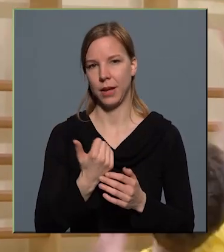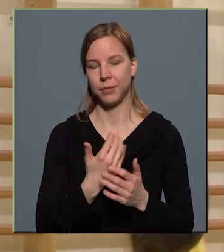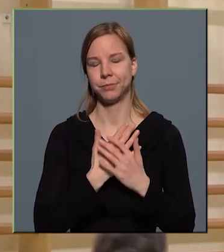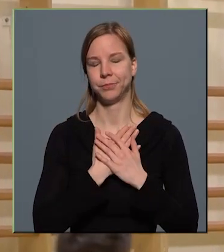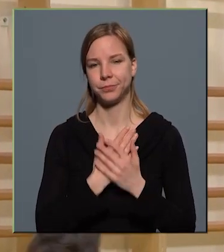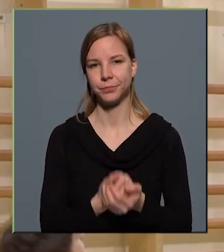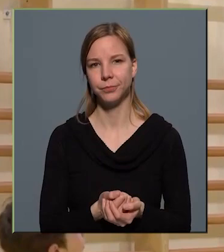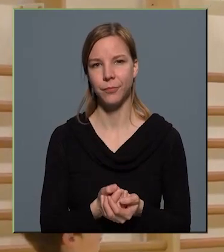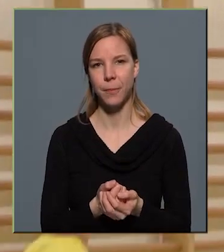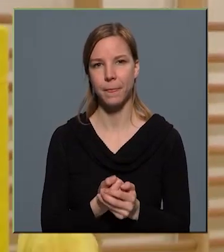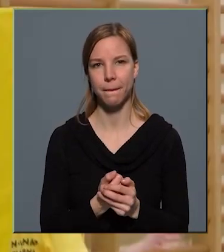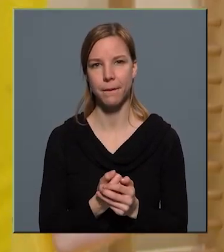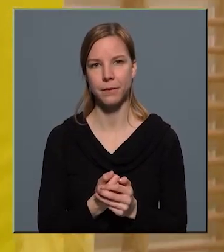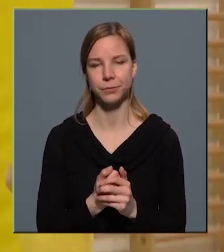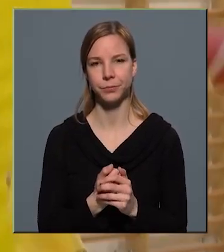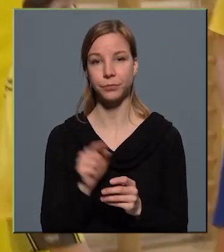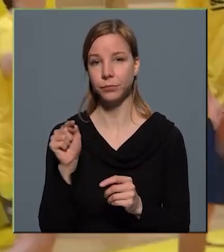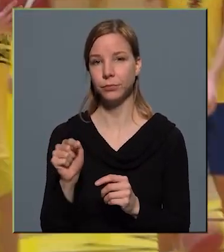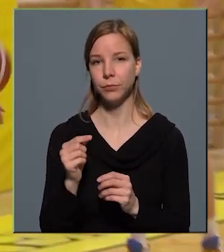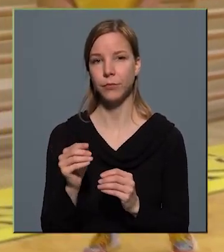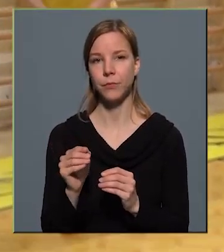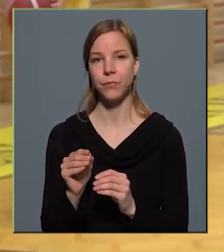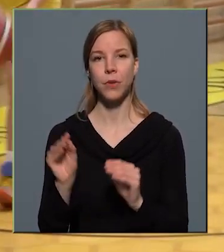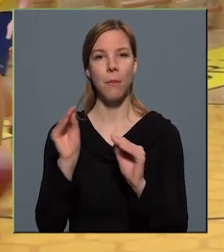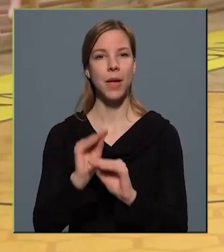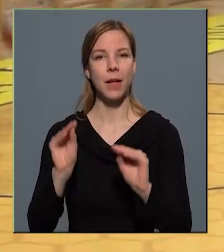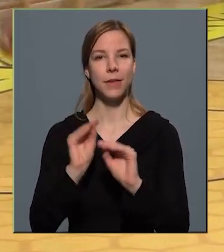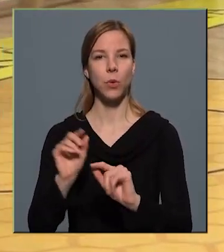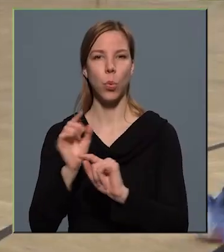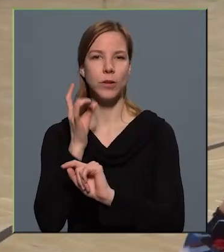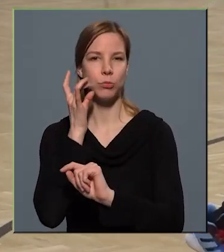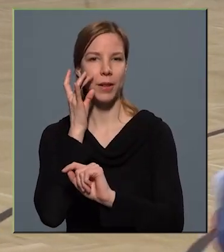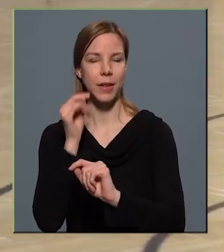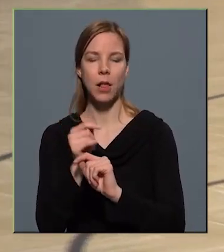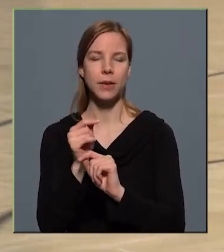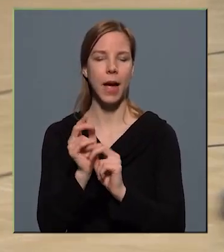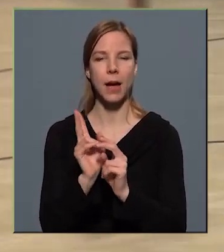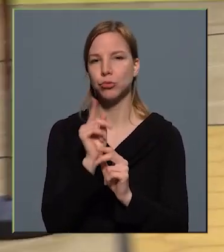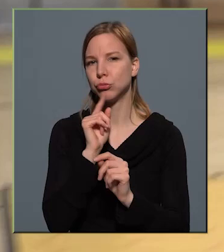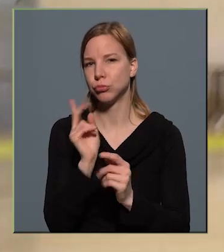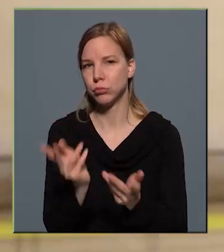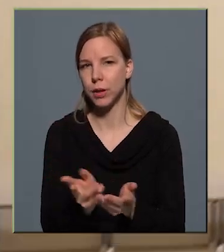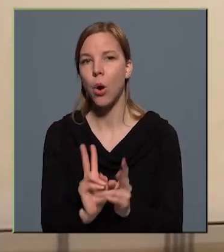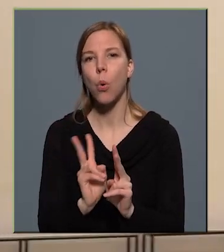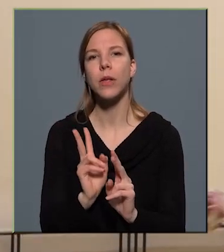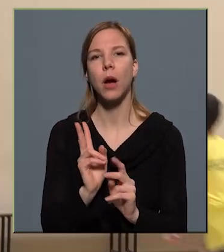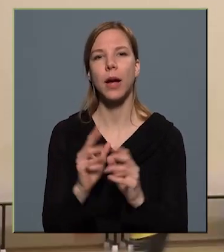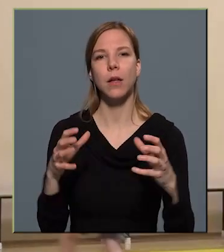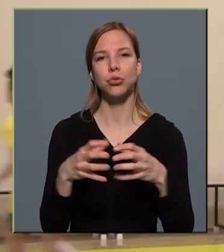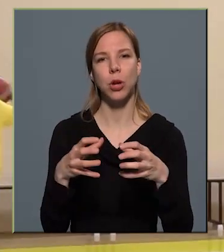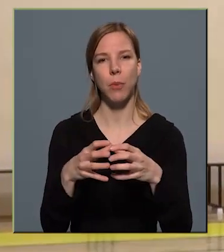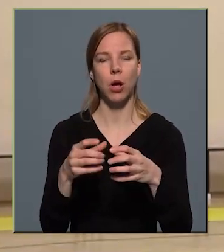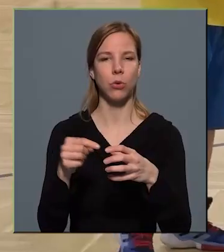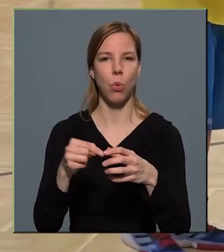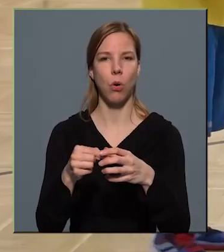És az edzői specialitások azok mik? Tehát hogyan kell a csapatot végül is